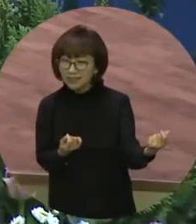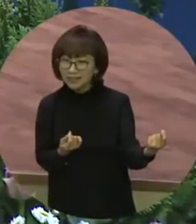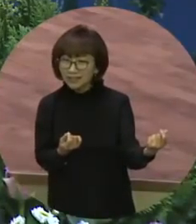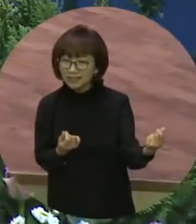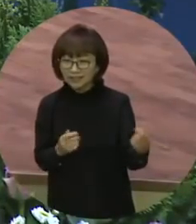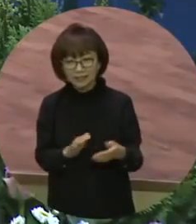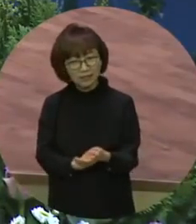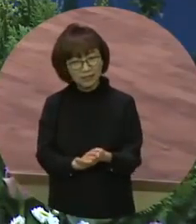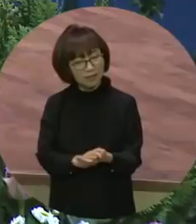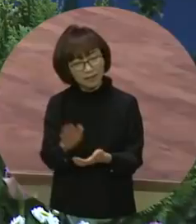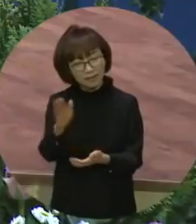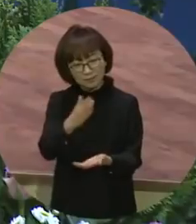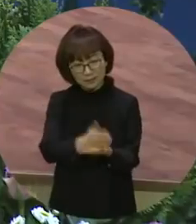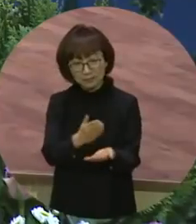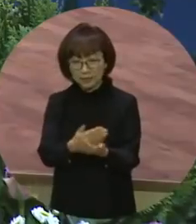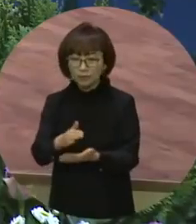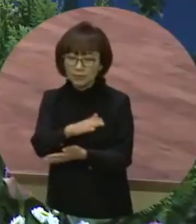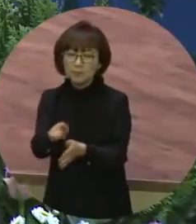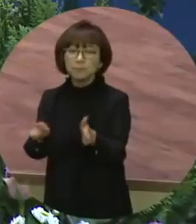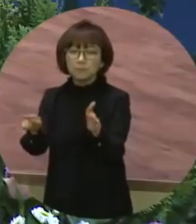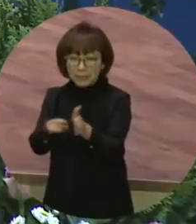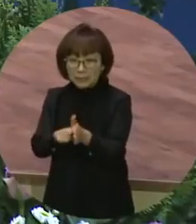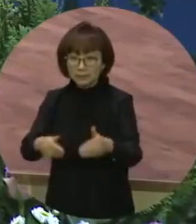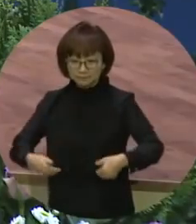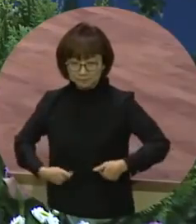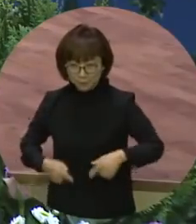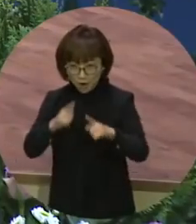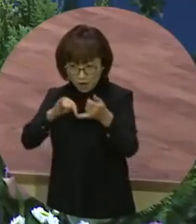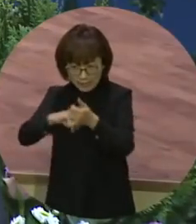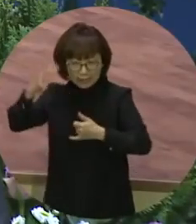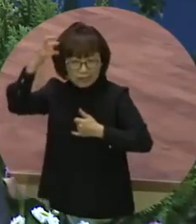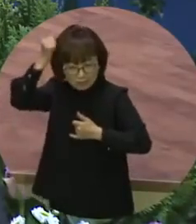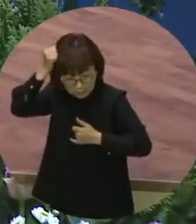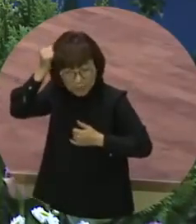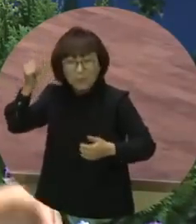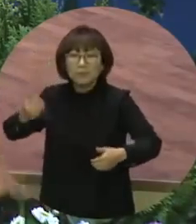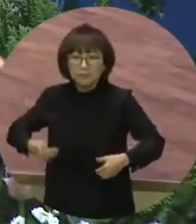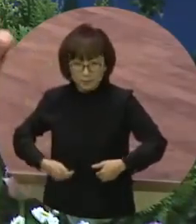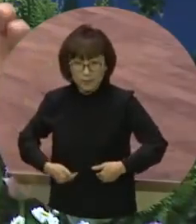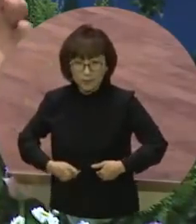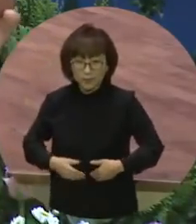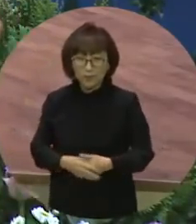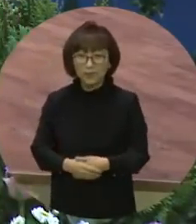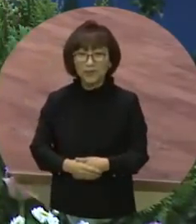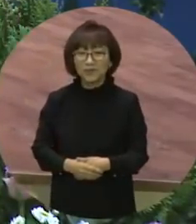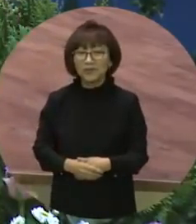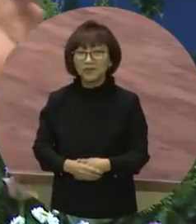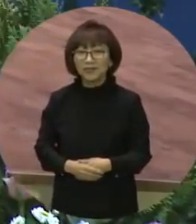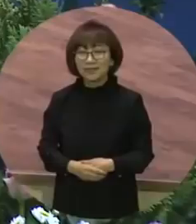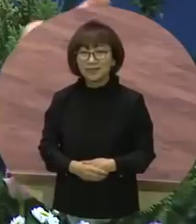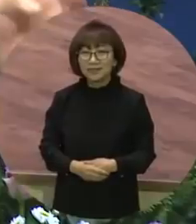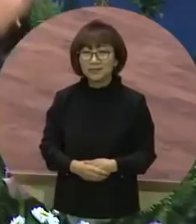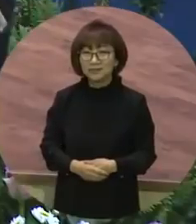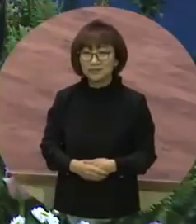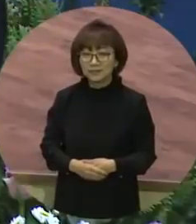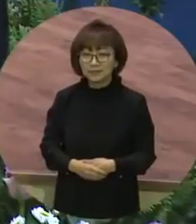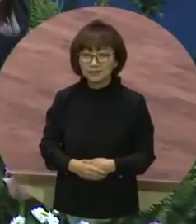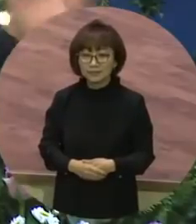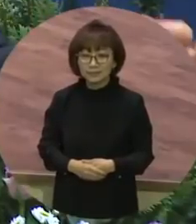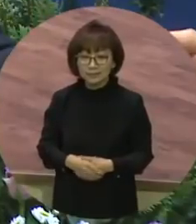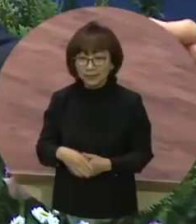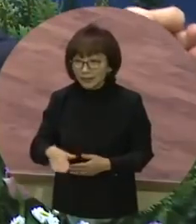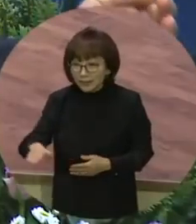믿음으로 나가야 되는데, 언약으로 나가야 되는데. 그냥 하나님은 그 사람의 성격이나 그